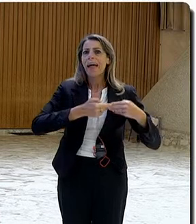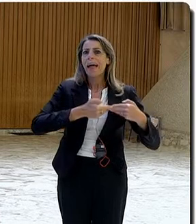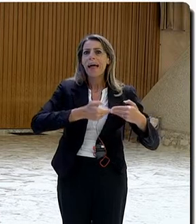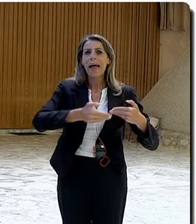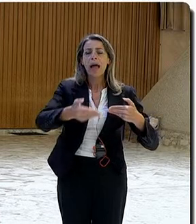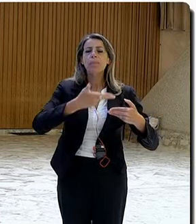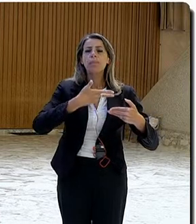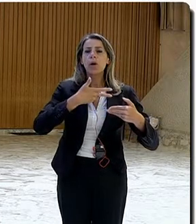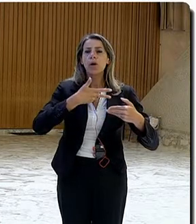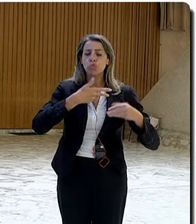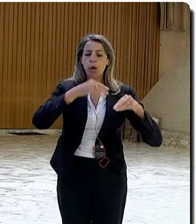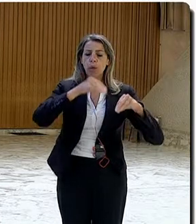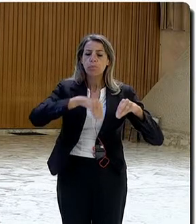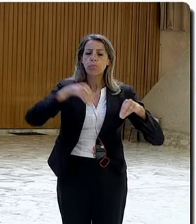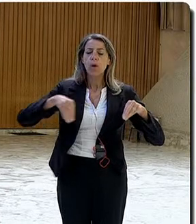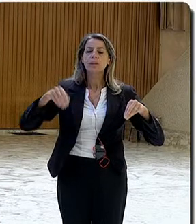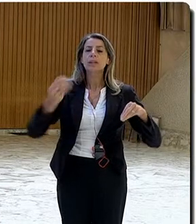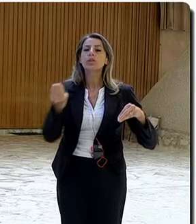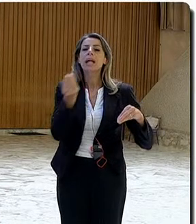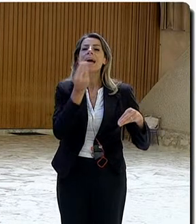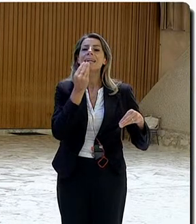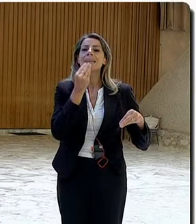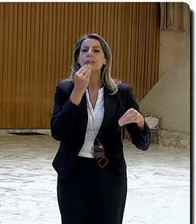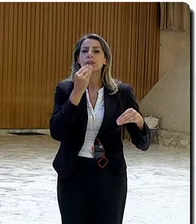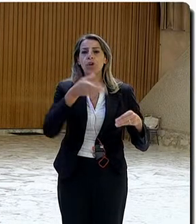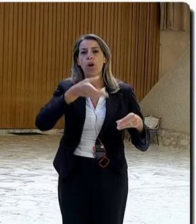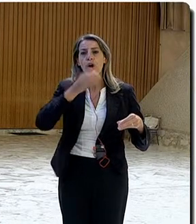le postazioni ristoro.